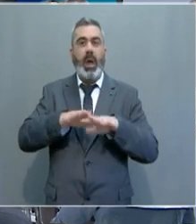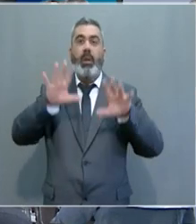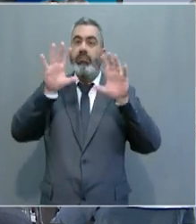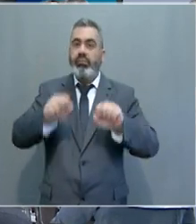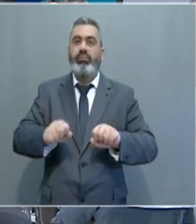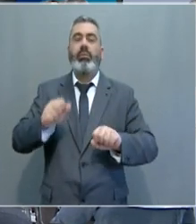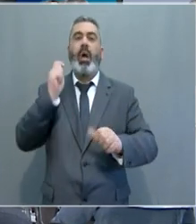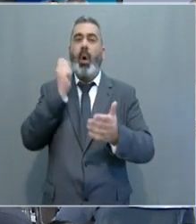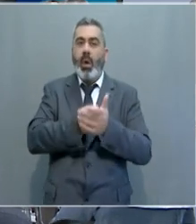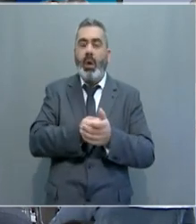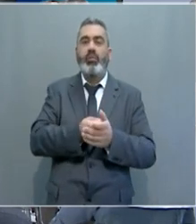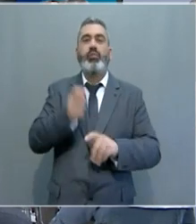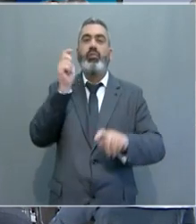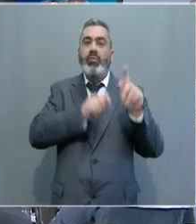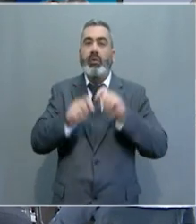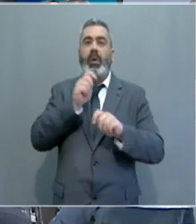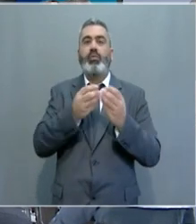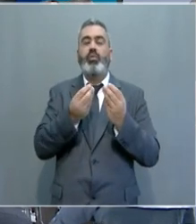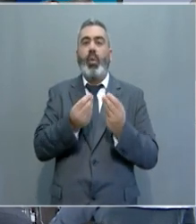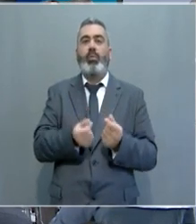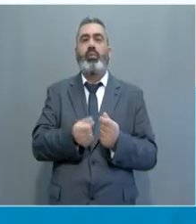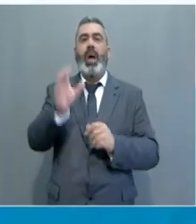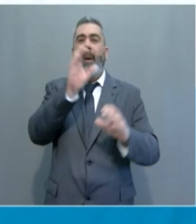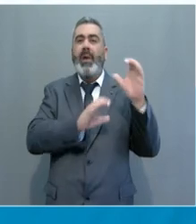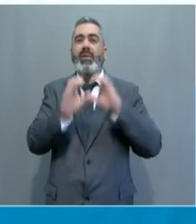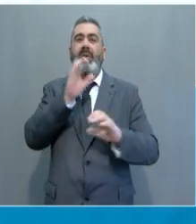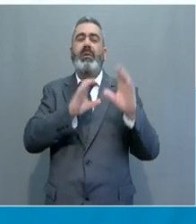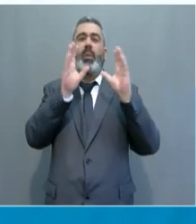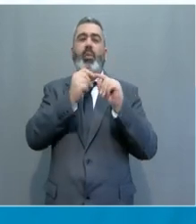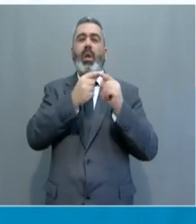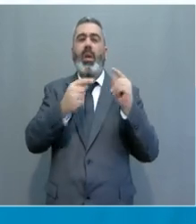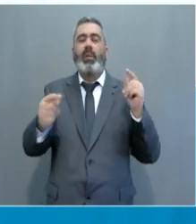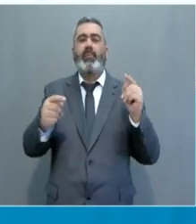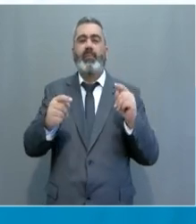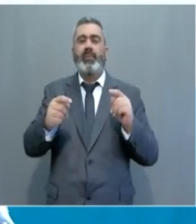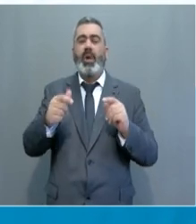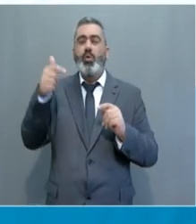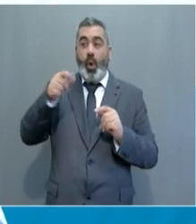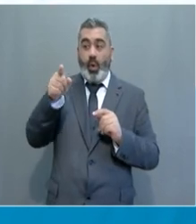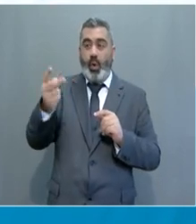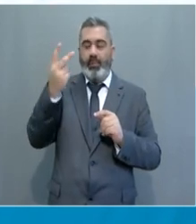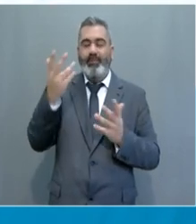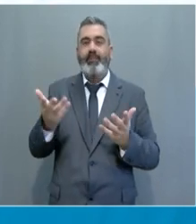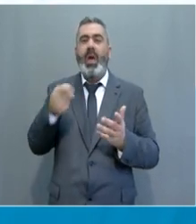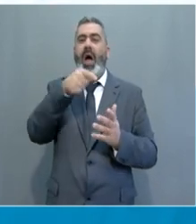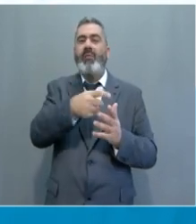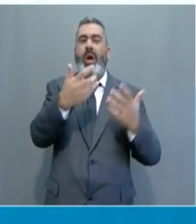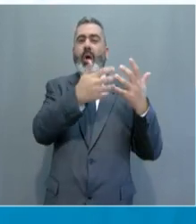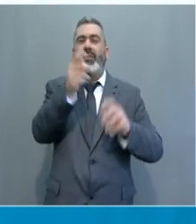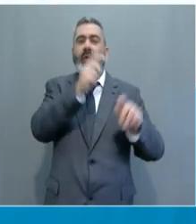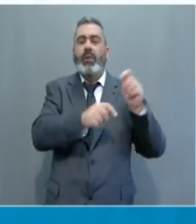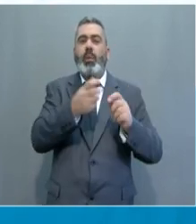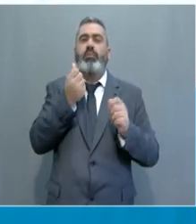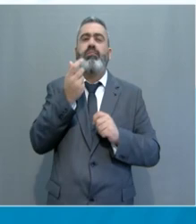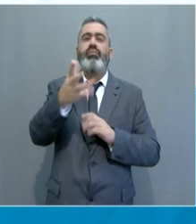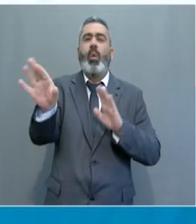γης για νέες παραγωγικές επενδύσεις. Μιλάμε για τις επενδύσεις εκείνες, αγαπητέ Γιώργο, που θα δημιουργήσουν πολλές θέσεις εργασίας